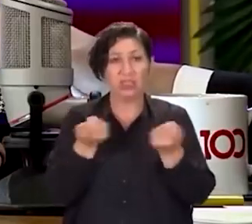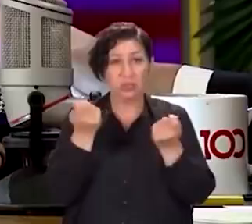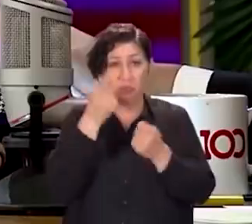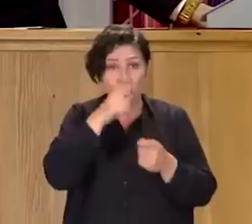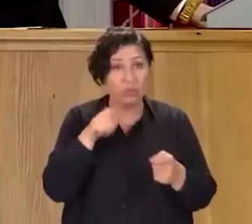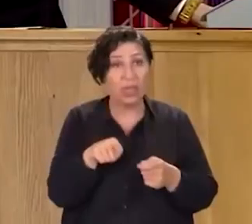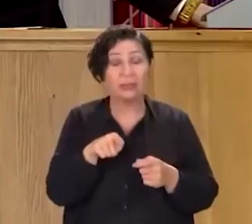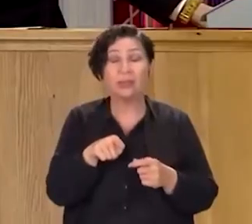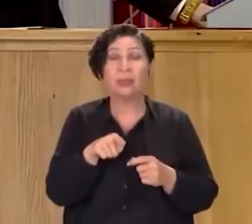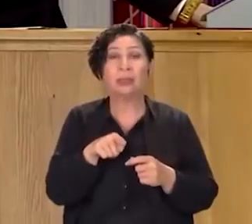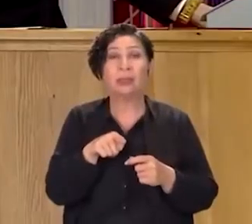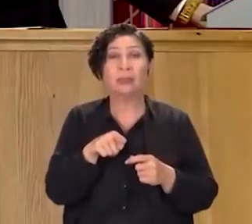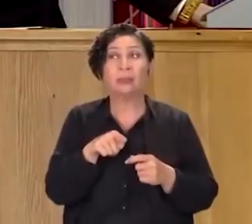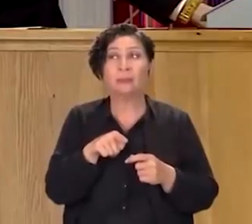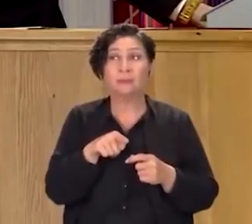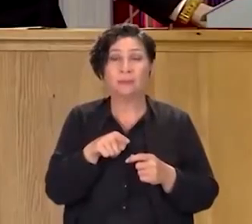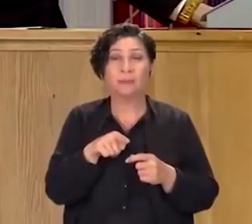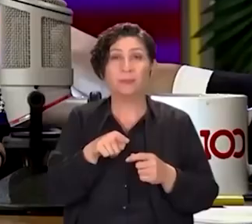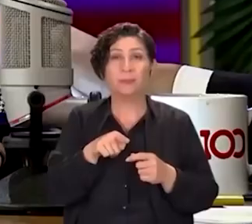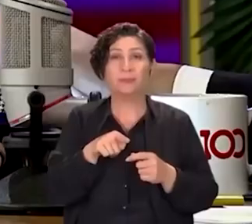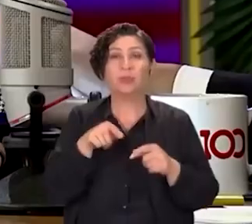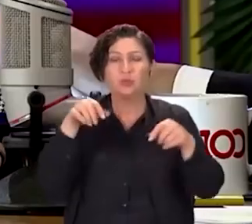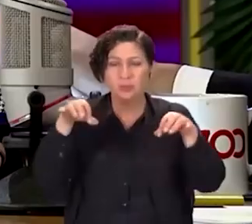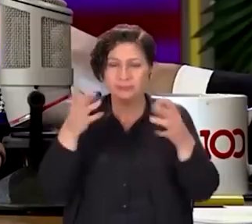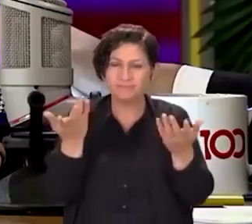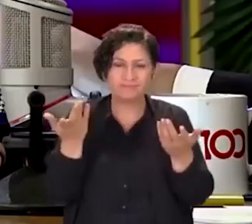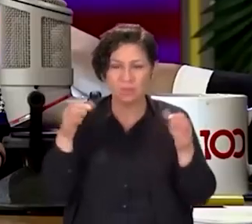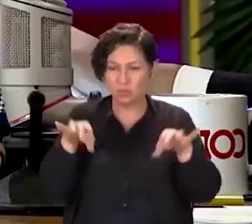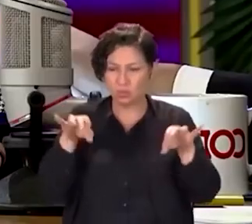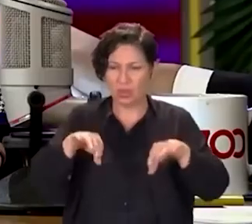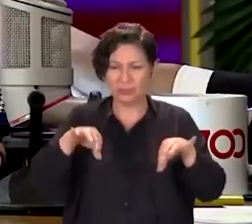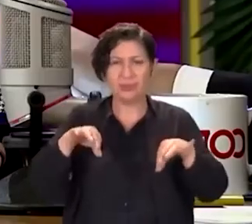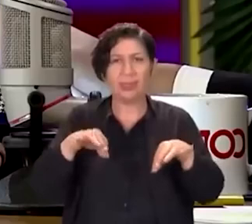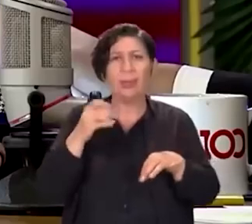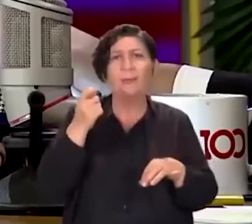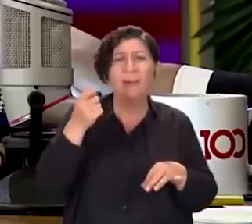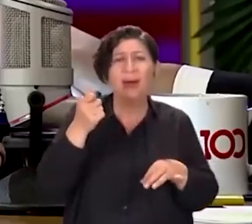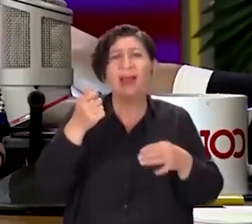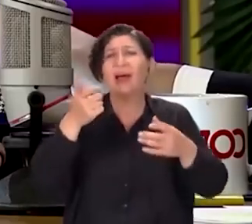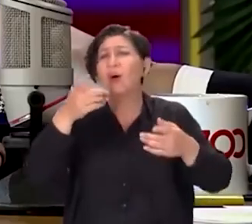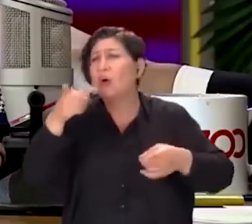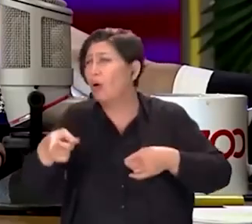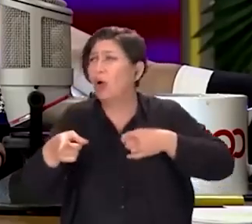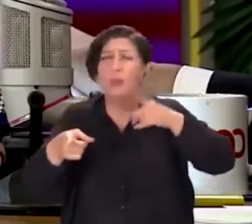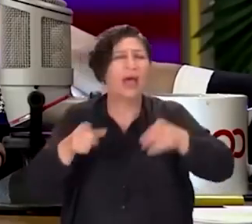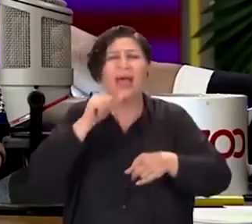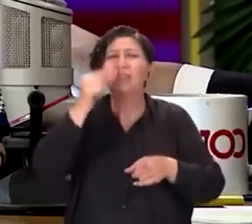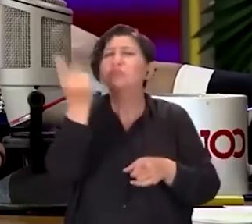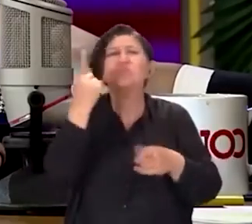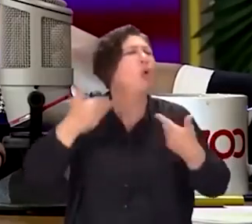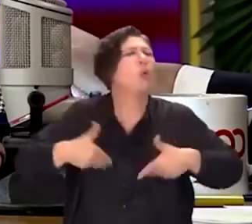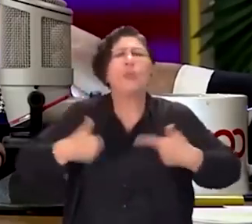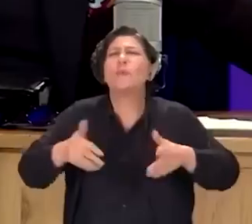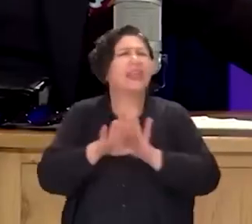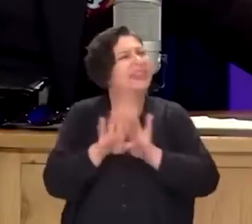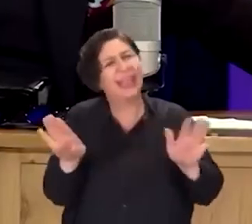işimde. Şu an şeyim, para, pul, Hiçbir şey